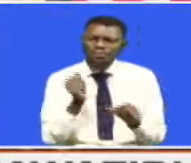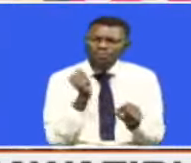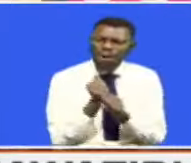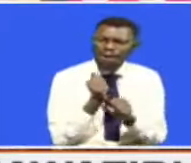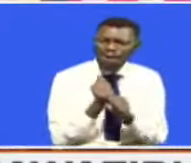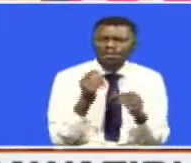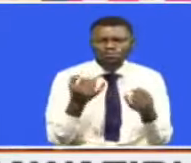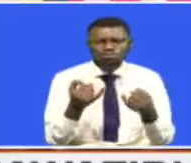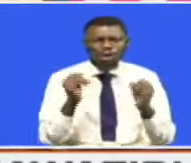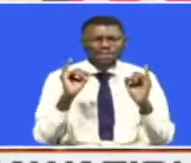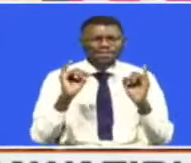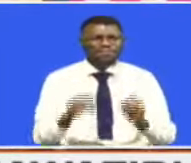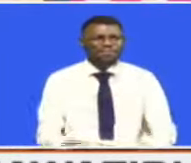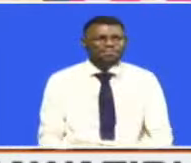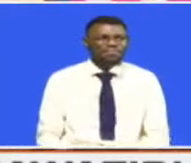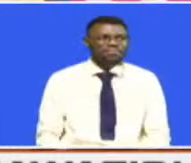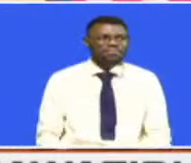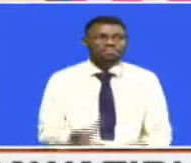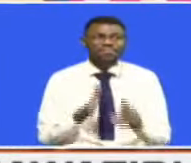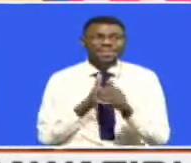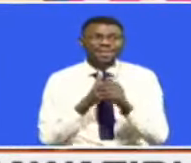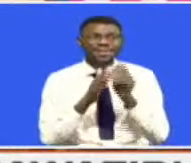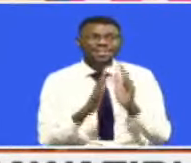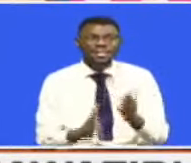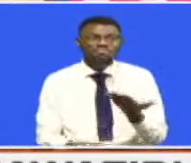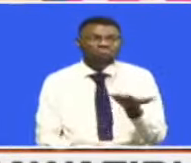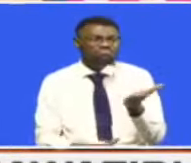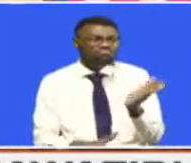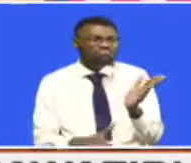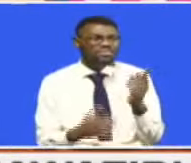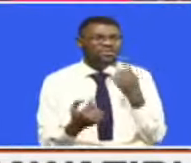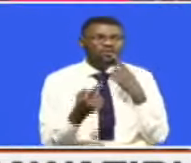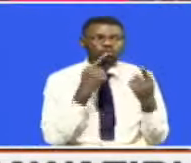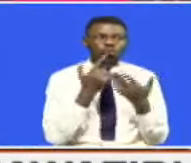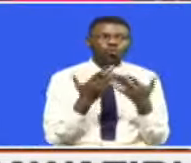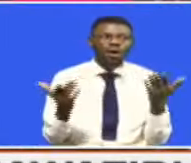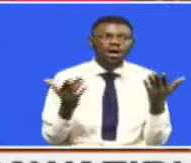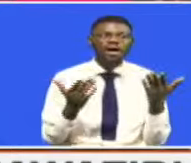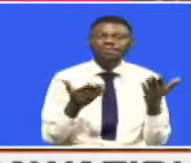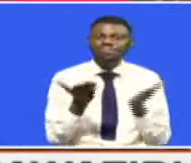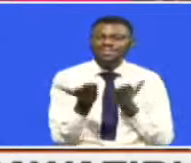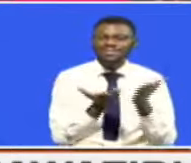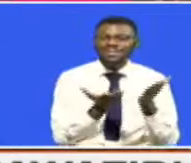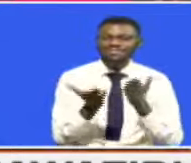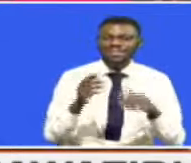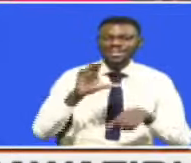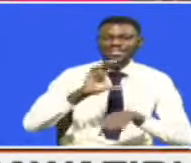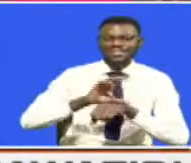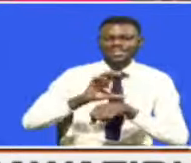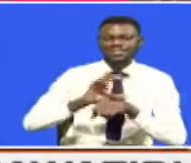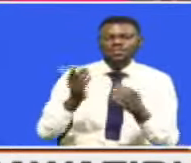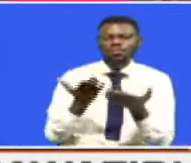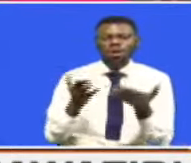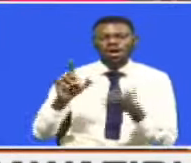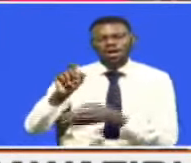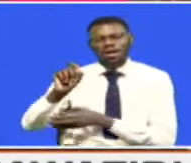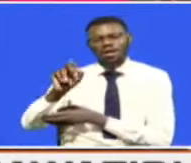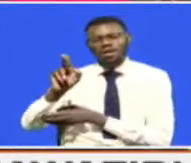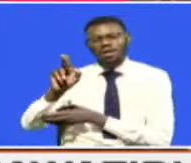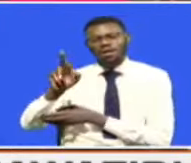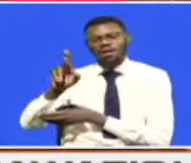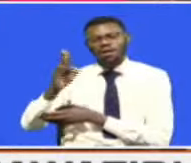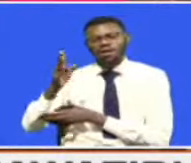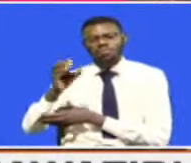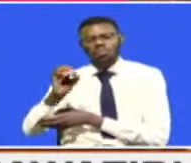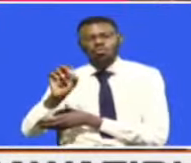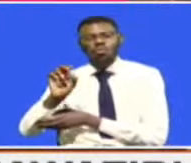tunaweza. Viongozi hao wakizungumza kwenye ibada ya Jumapili katika eneo la Tarbo, kaunti ya Singisho,